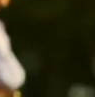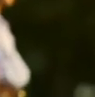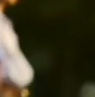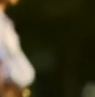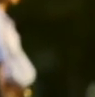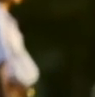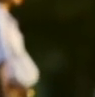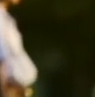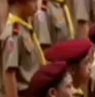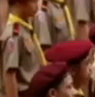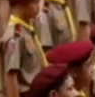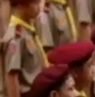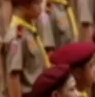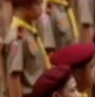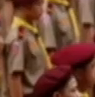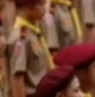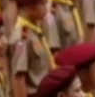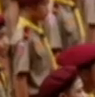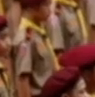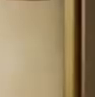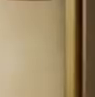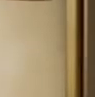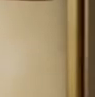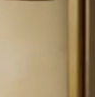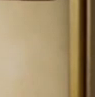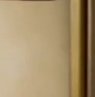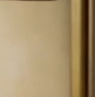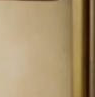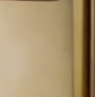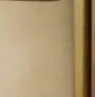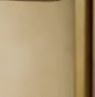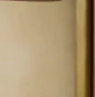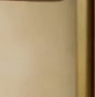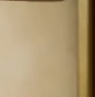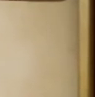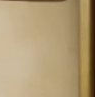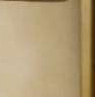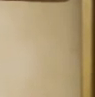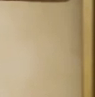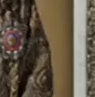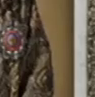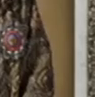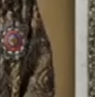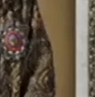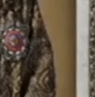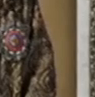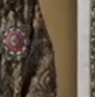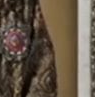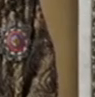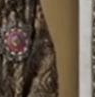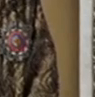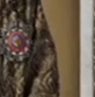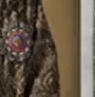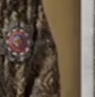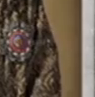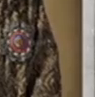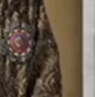าติด้วยความภาคภูมิใจในเอกราชและความเสียสละของบรรพบุรุษไทย